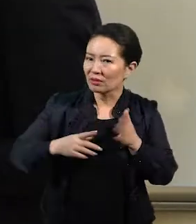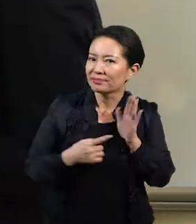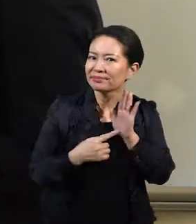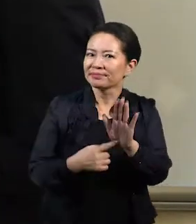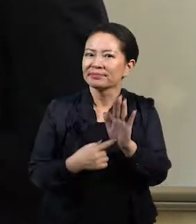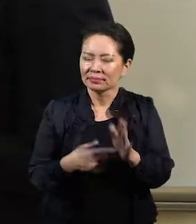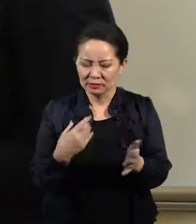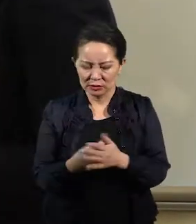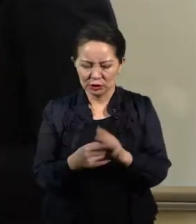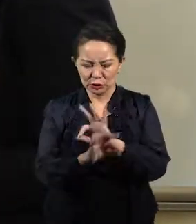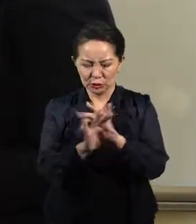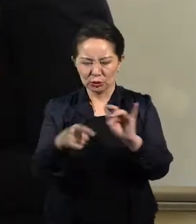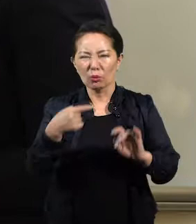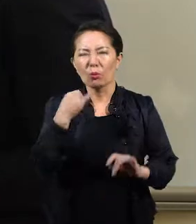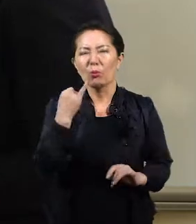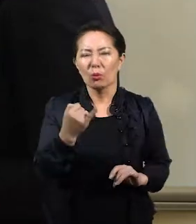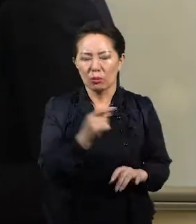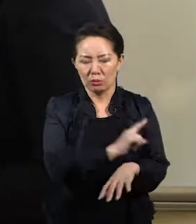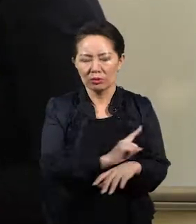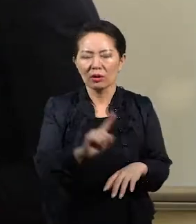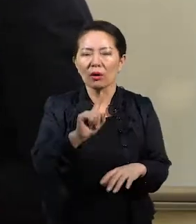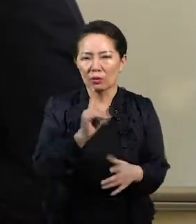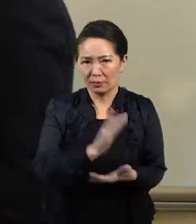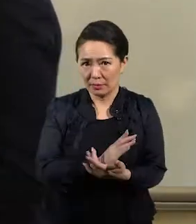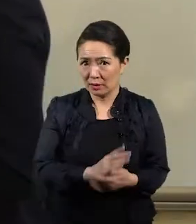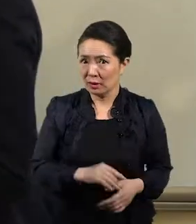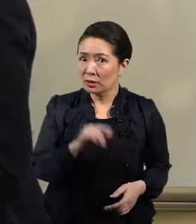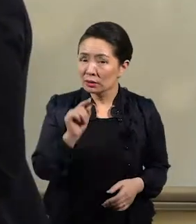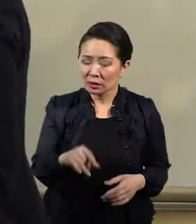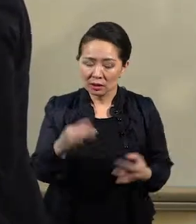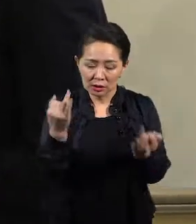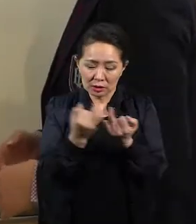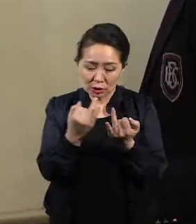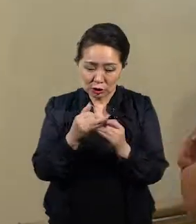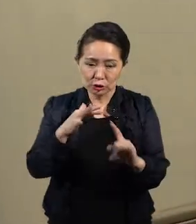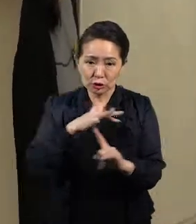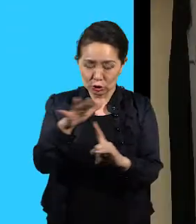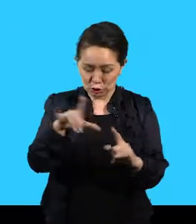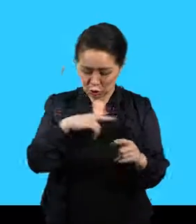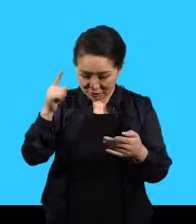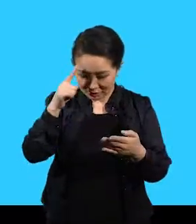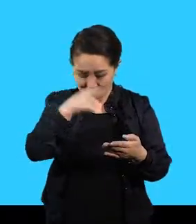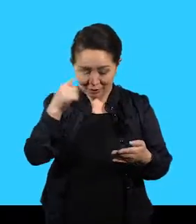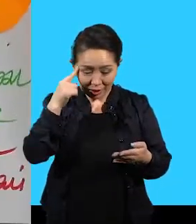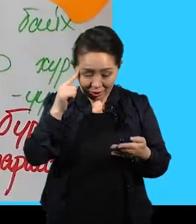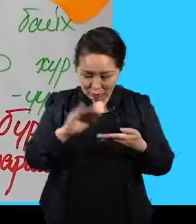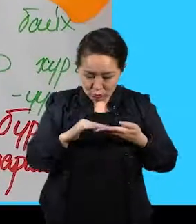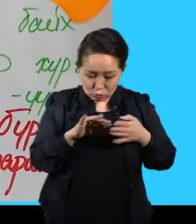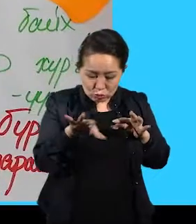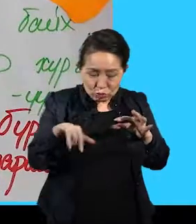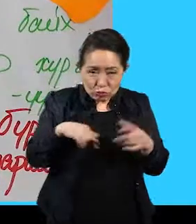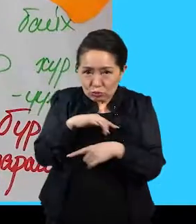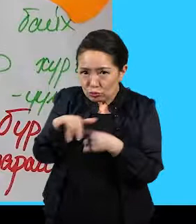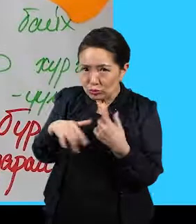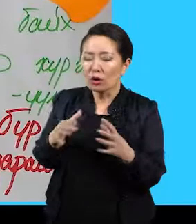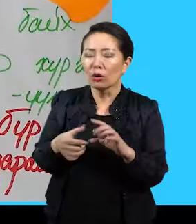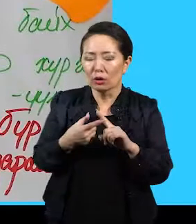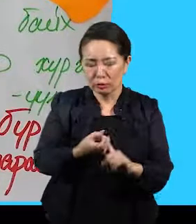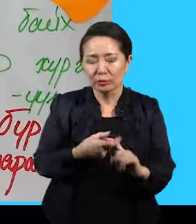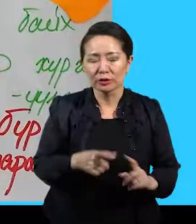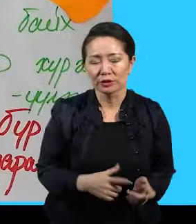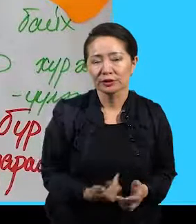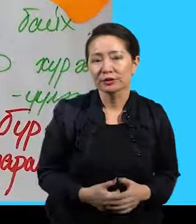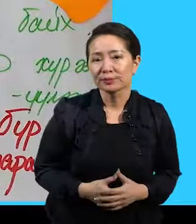тийм одоо маш олон муу дагавартай. Нөгөөд нь болохоор захин орчиндөө өөрийн таньдаг хүмүүсээ хүрээлүүлэх. Энийг өстөө танихгүй хүмүүсийн ам тренд хийх